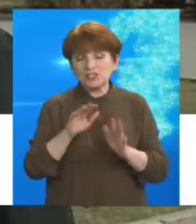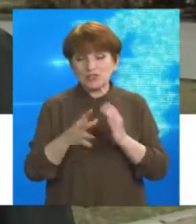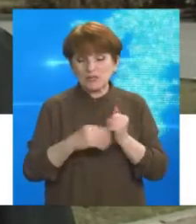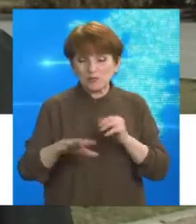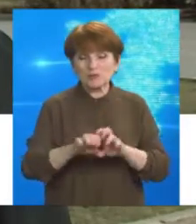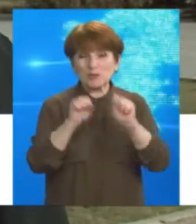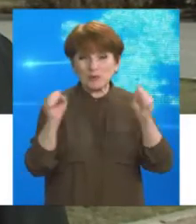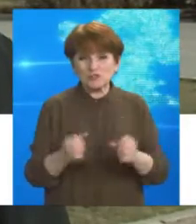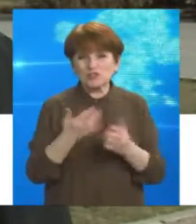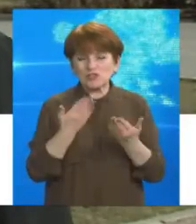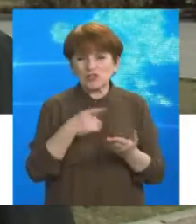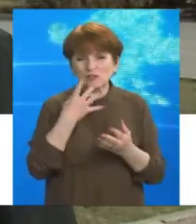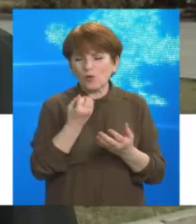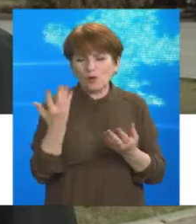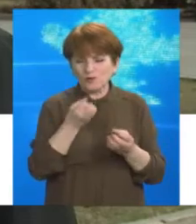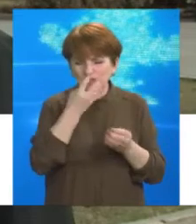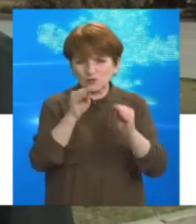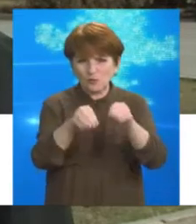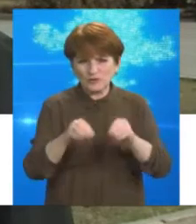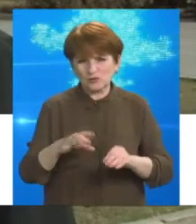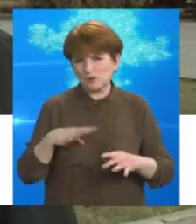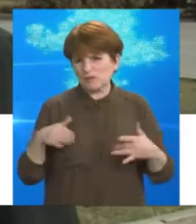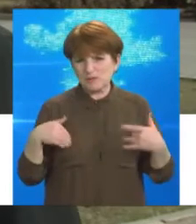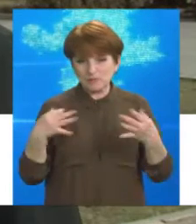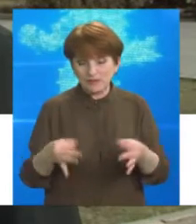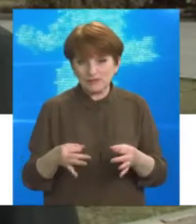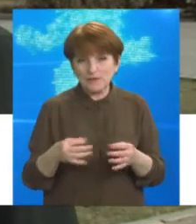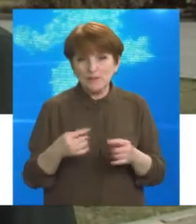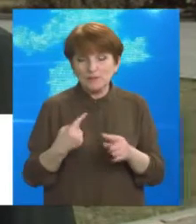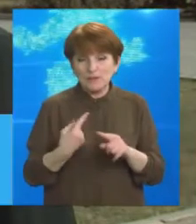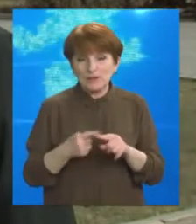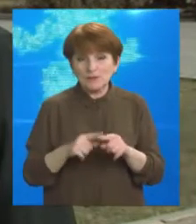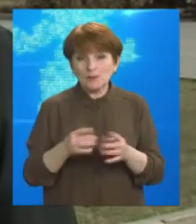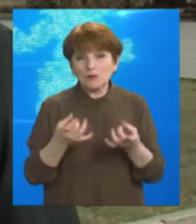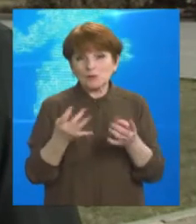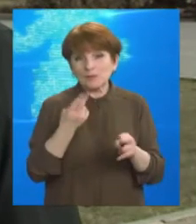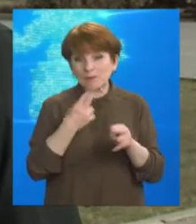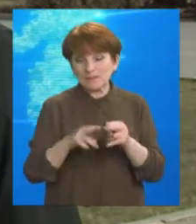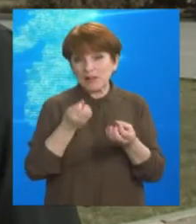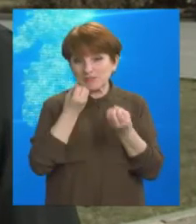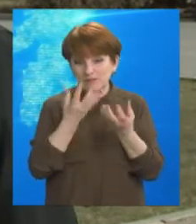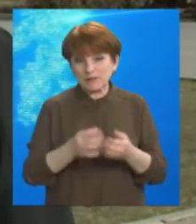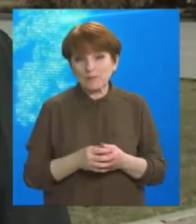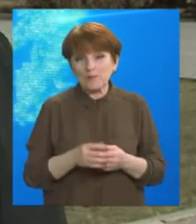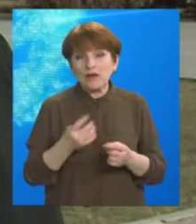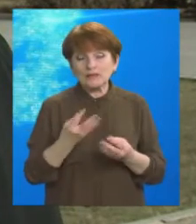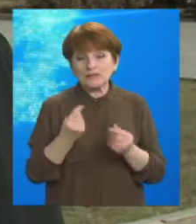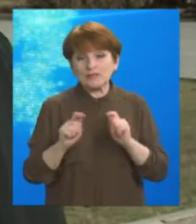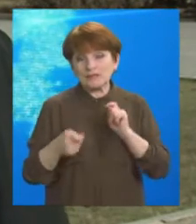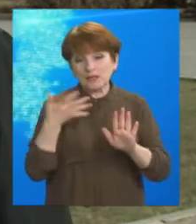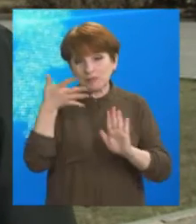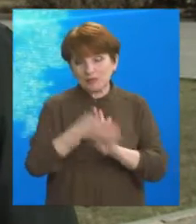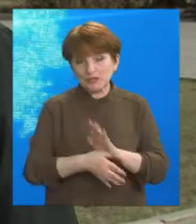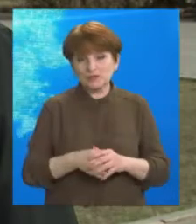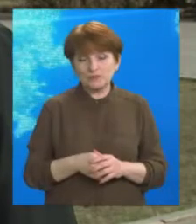Сейчас говорить о какой-то высадке цветов, ну, просто бесполезно. Это мы их просто потеряем. Вот. И деньги будут